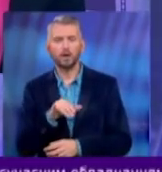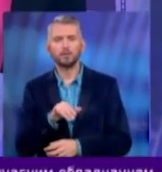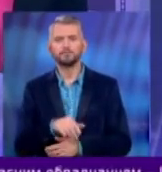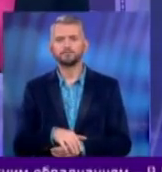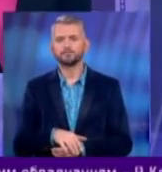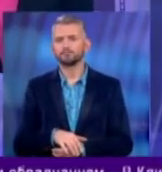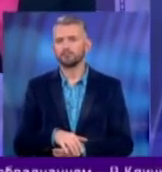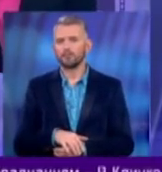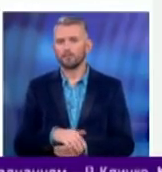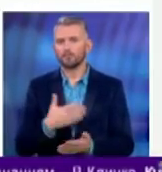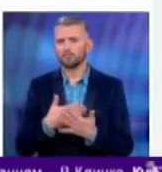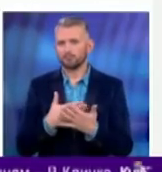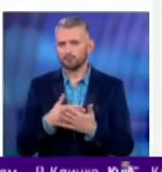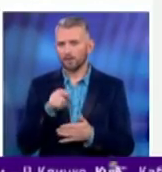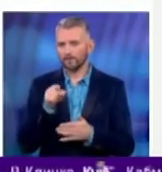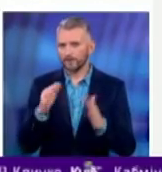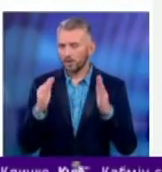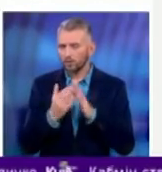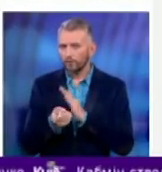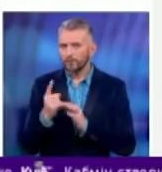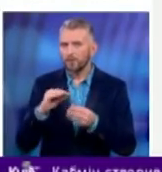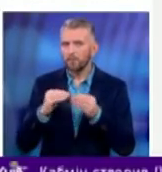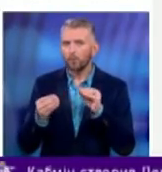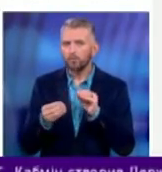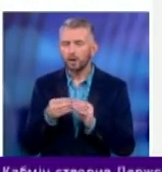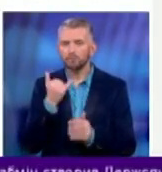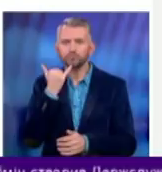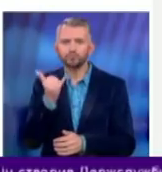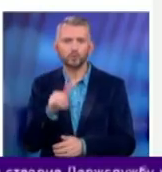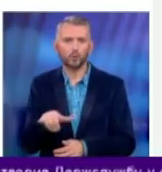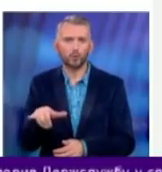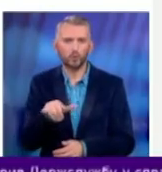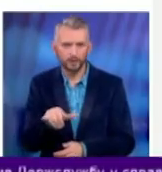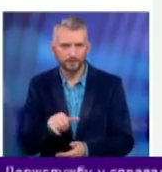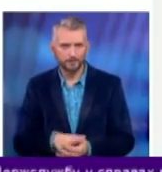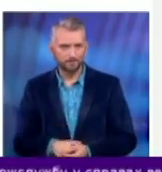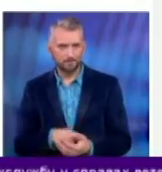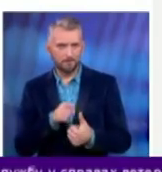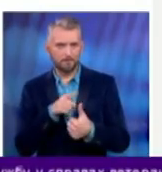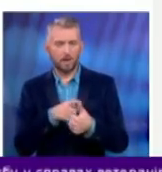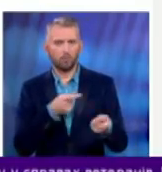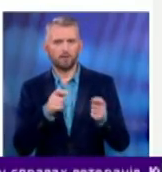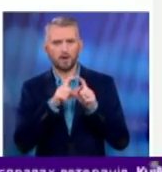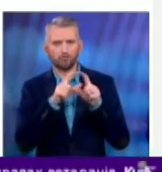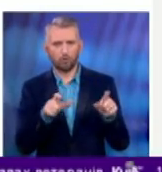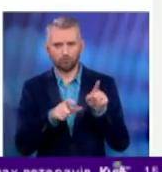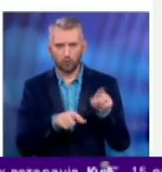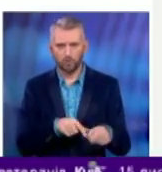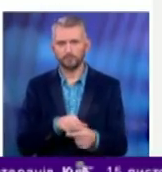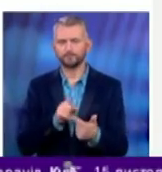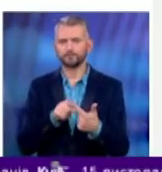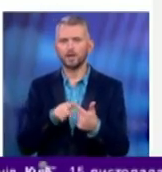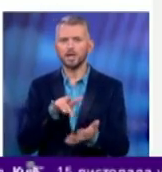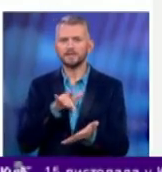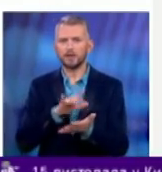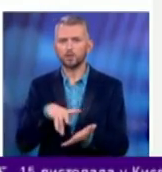ви звертаєтесь, аби вирішити проблему, котра виникала у вашому будинку. Перший варіант – в управляючу контору, другий – в